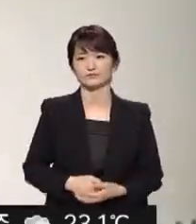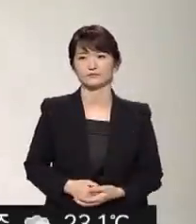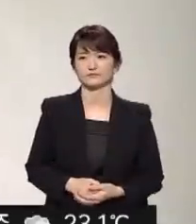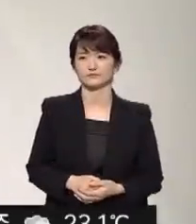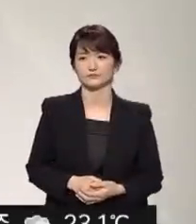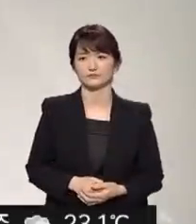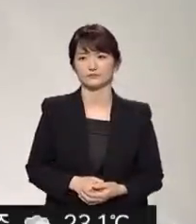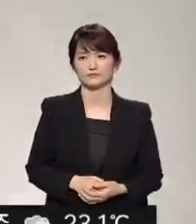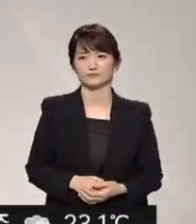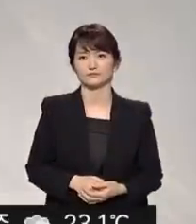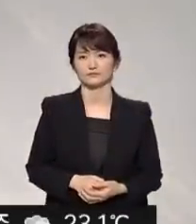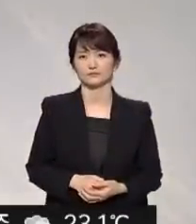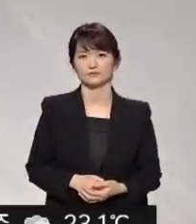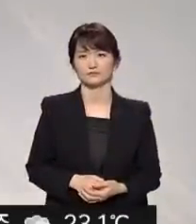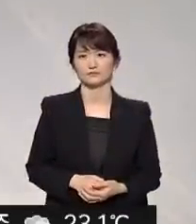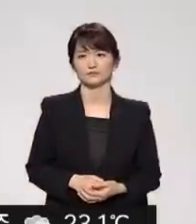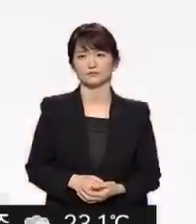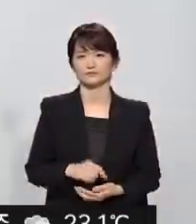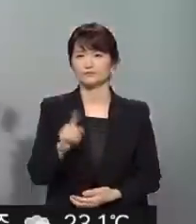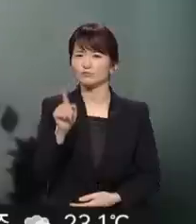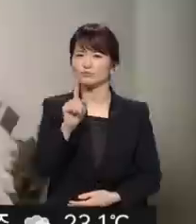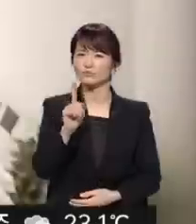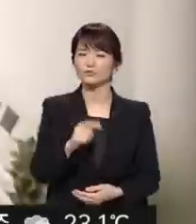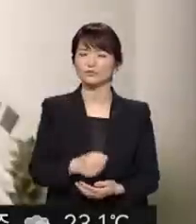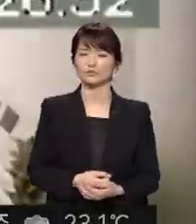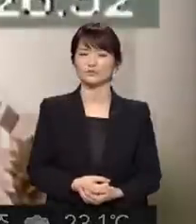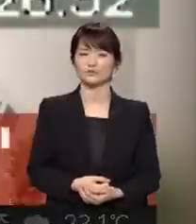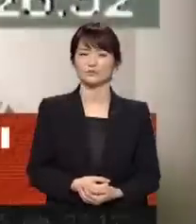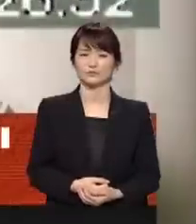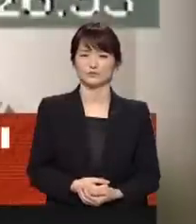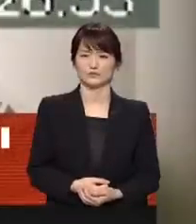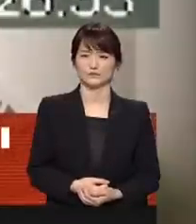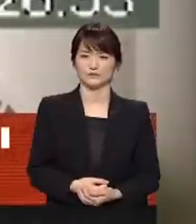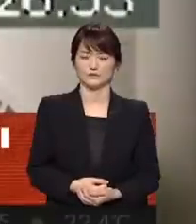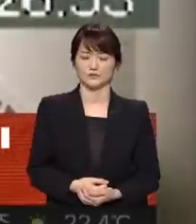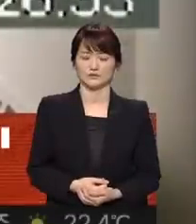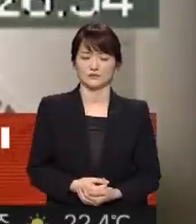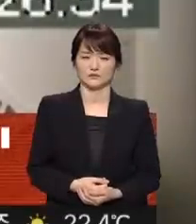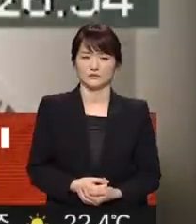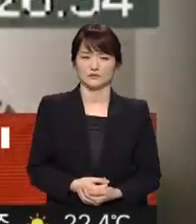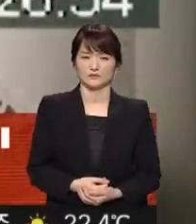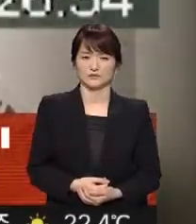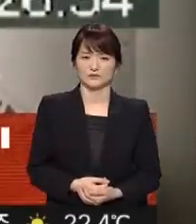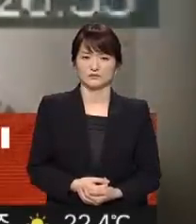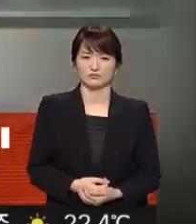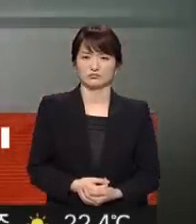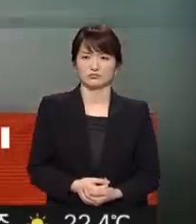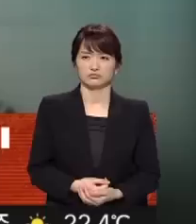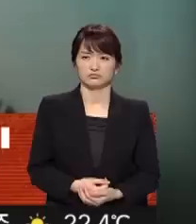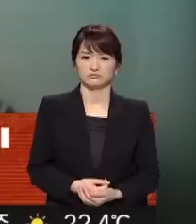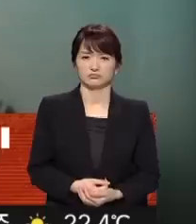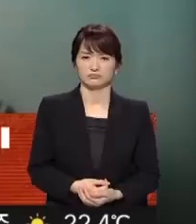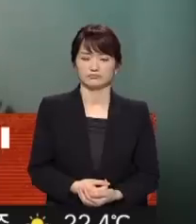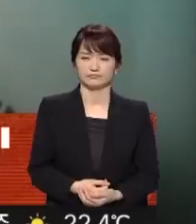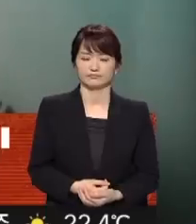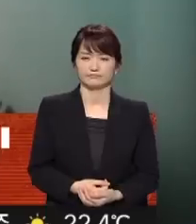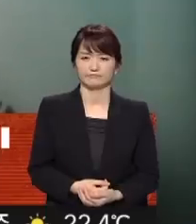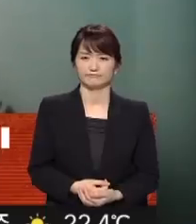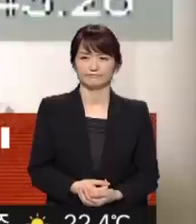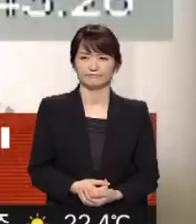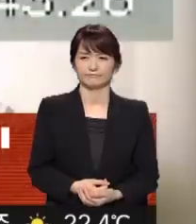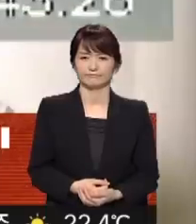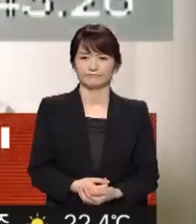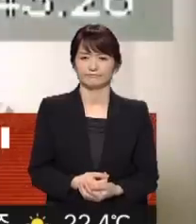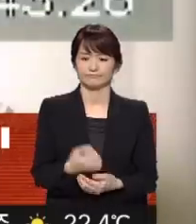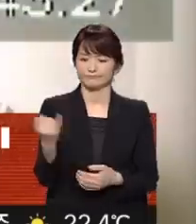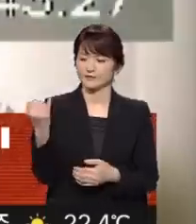자, 그 교수님 뭘까요 도대체? 글쎄요, 이제 차량이나 집에서 대기를 하라라고 하는 것은, 글쎄요,